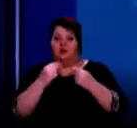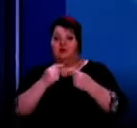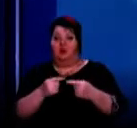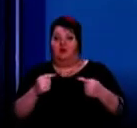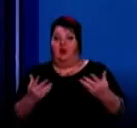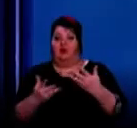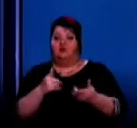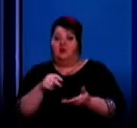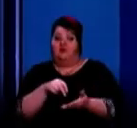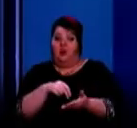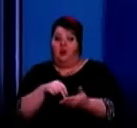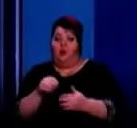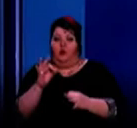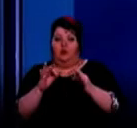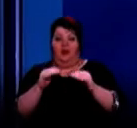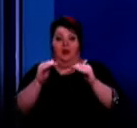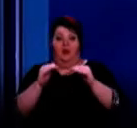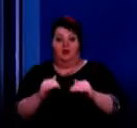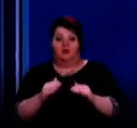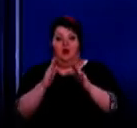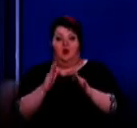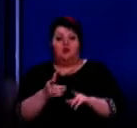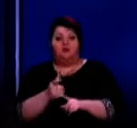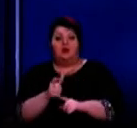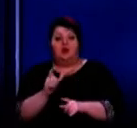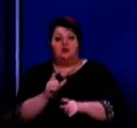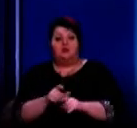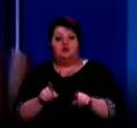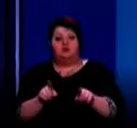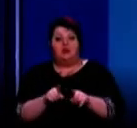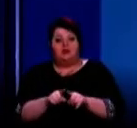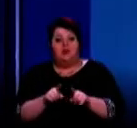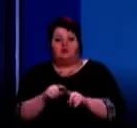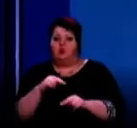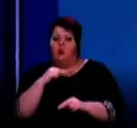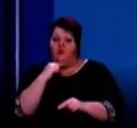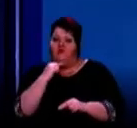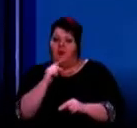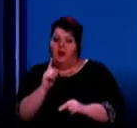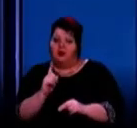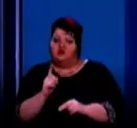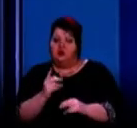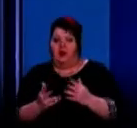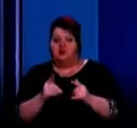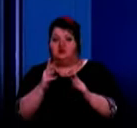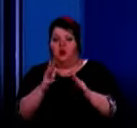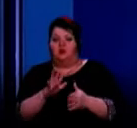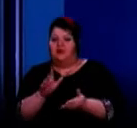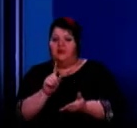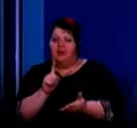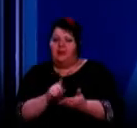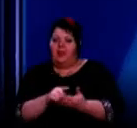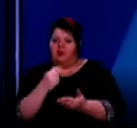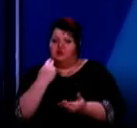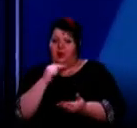ви купуєте акційний товар, будьте з ним дуже також уважні, тому що якщо він буде неналежної